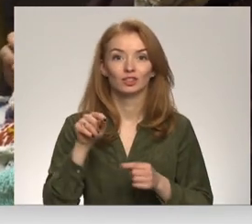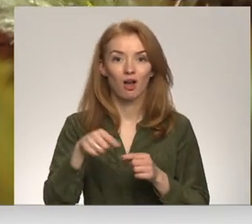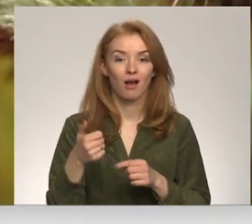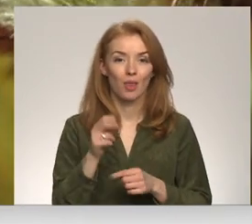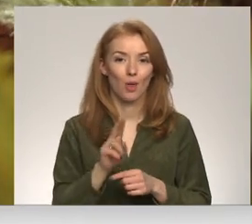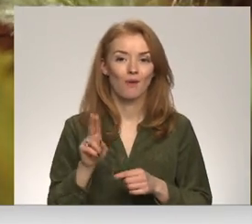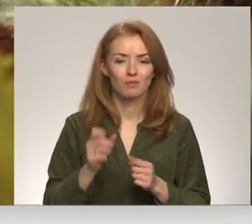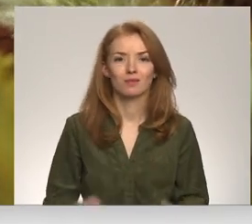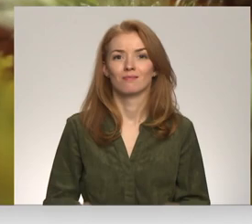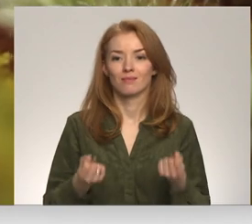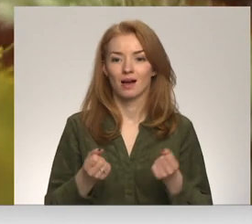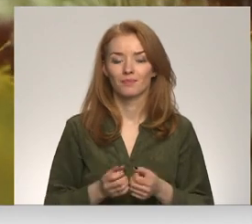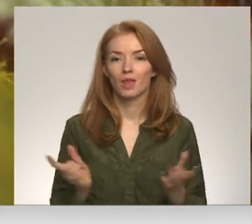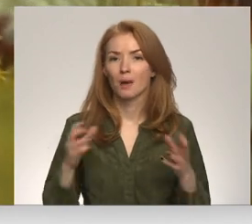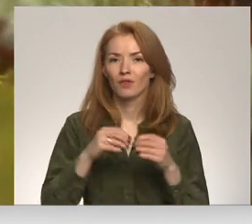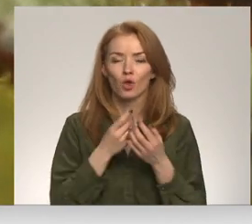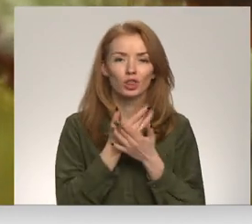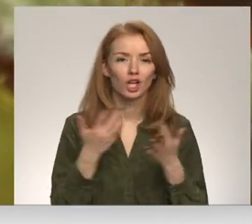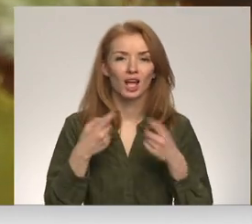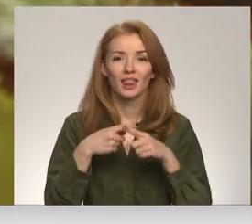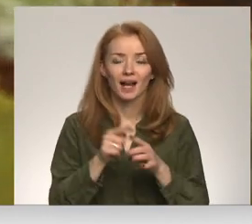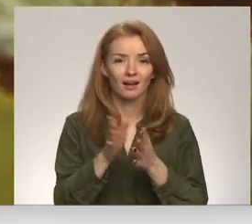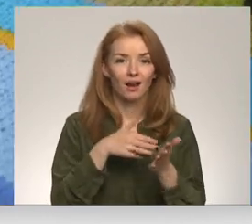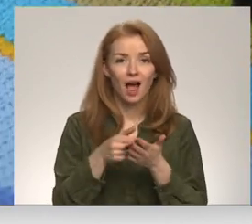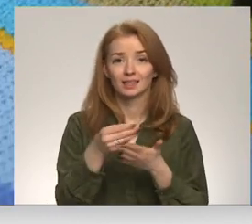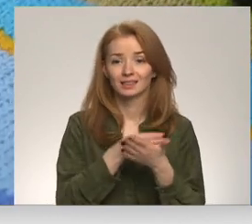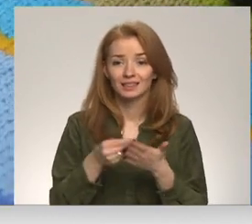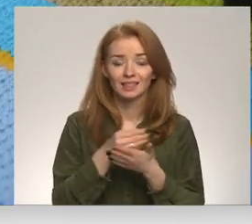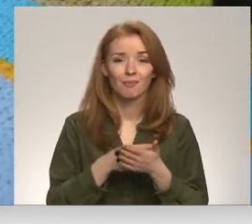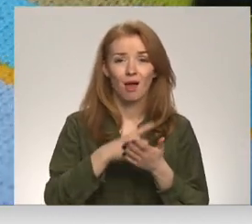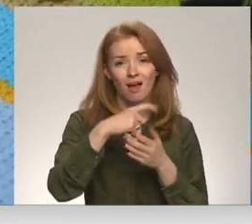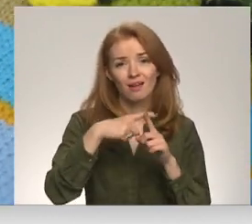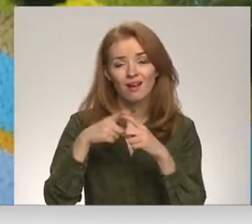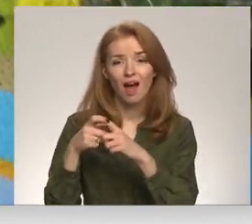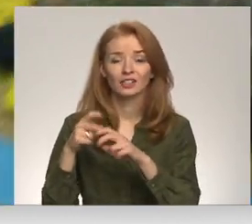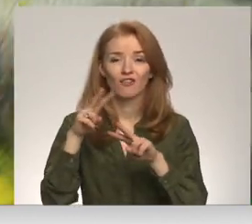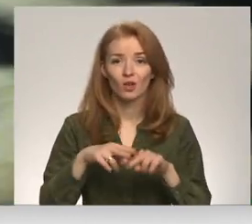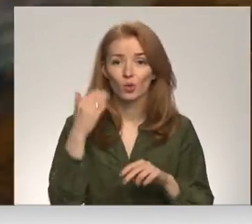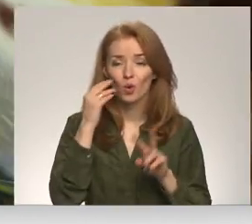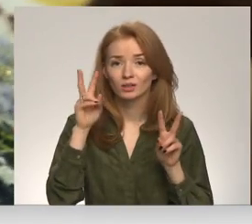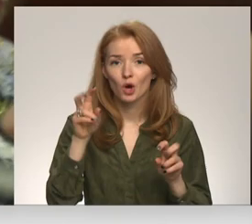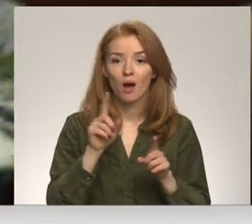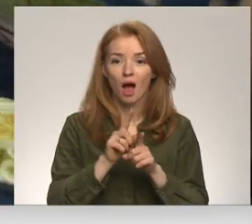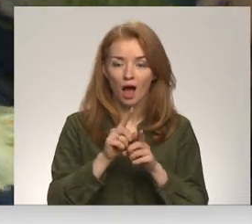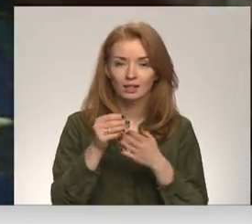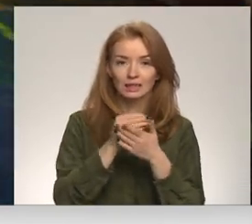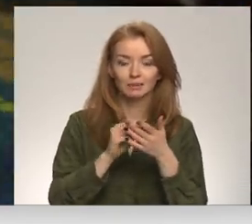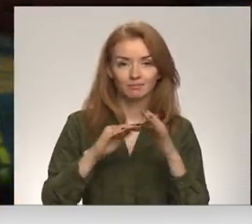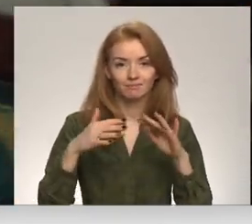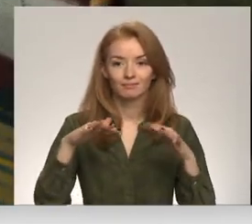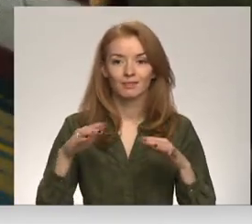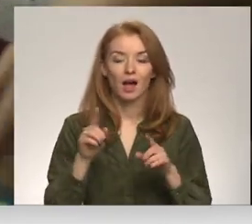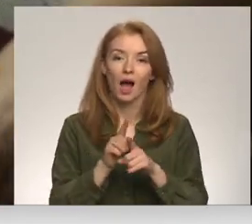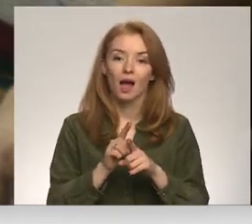ļoti smags. Te apvienojas dažādas tehnikas un krāsas, zīmējumi, raksti, vietu nosaukumi un telpiski fragmenti. Gan kādi